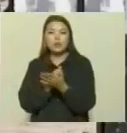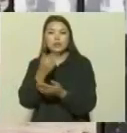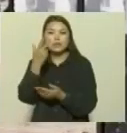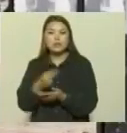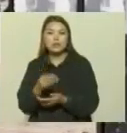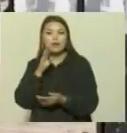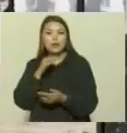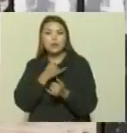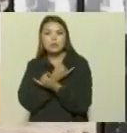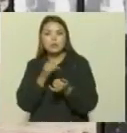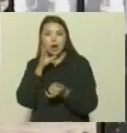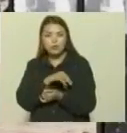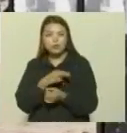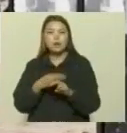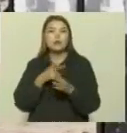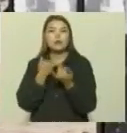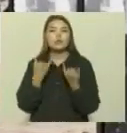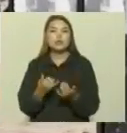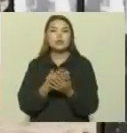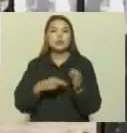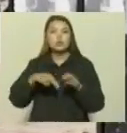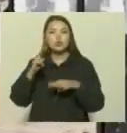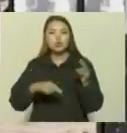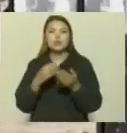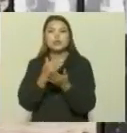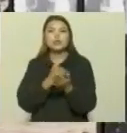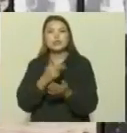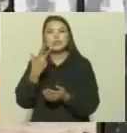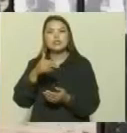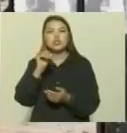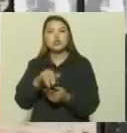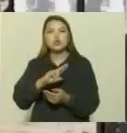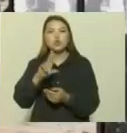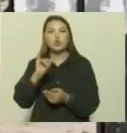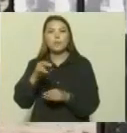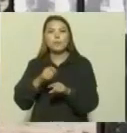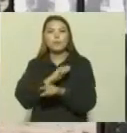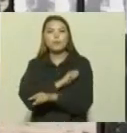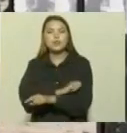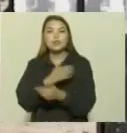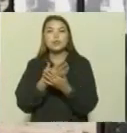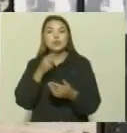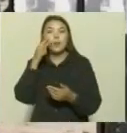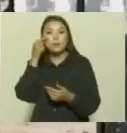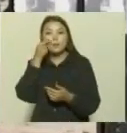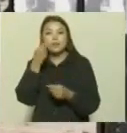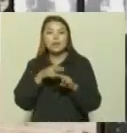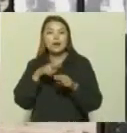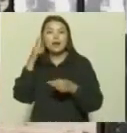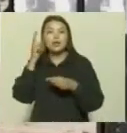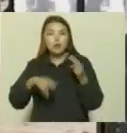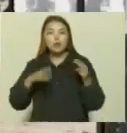3 дня. Сейчас идет разработка проекта на строительство резервуара на 30 тысяч кубометров. Если завершится разработка проекта и